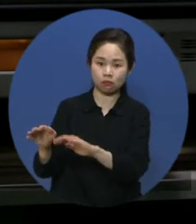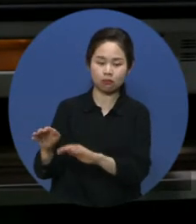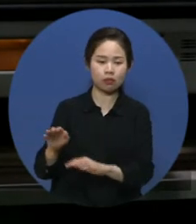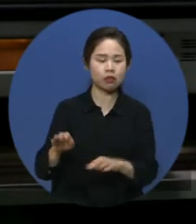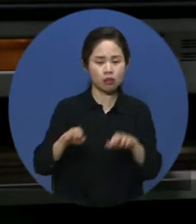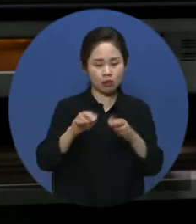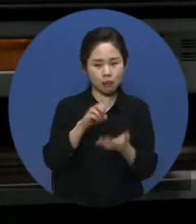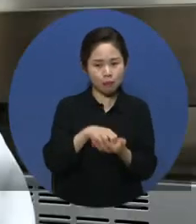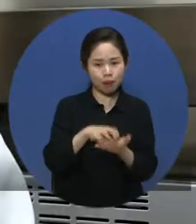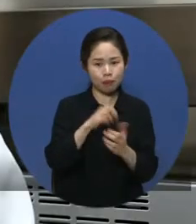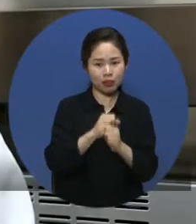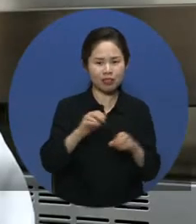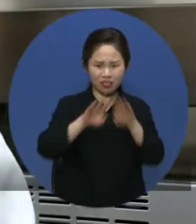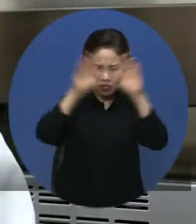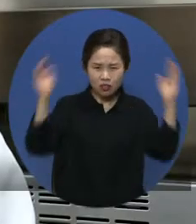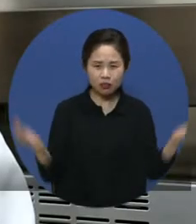있습니다.